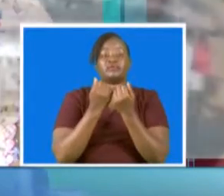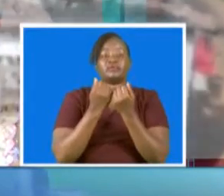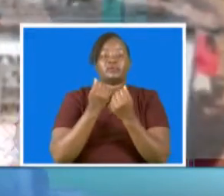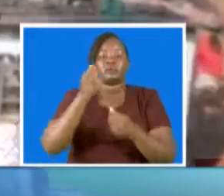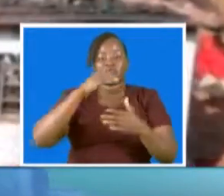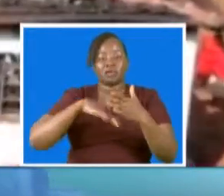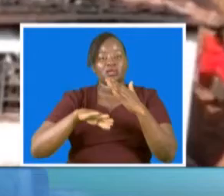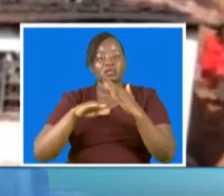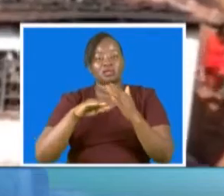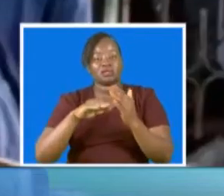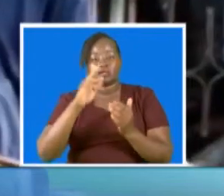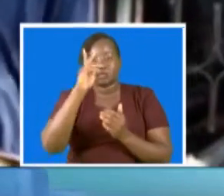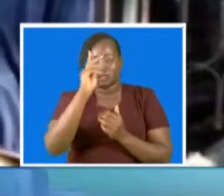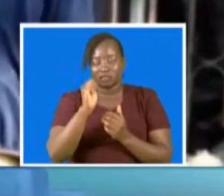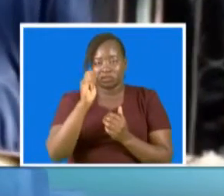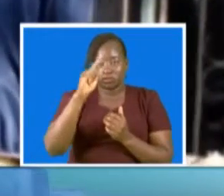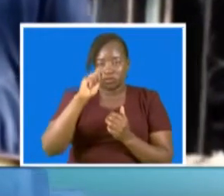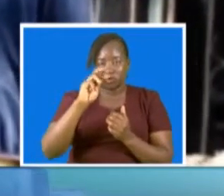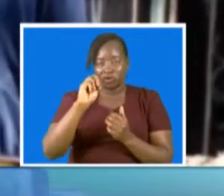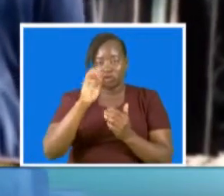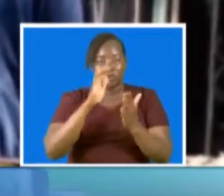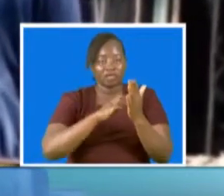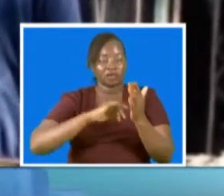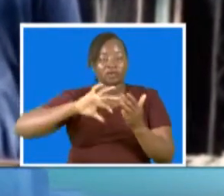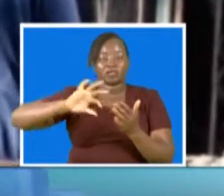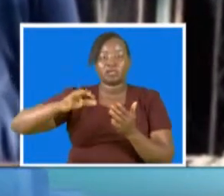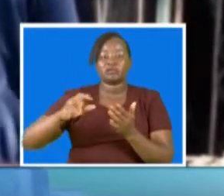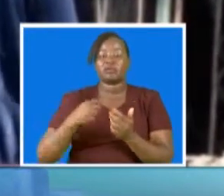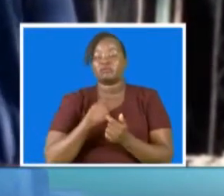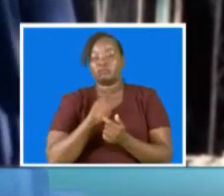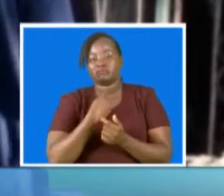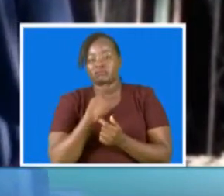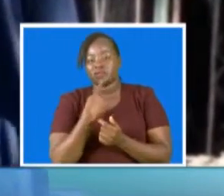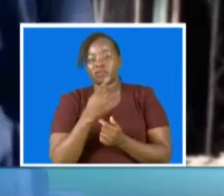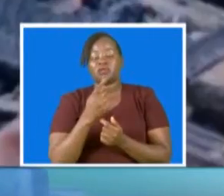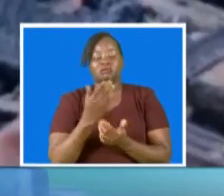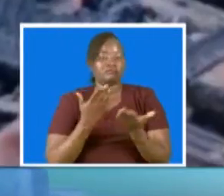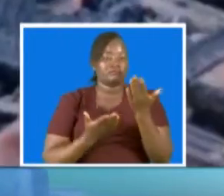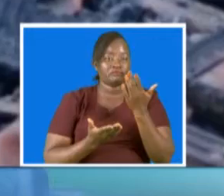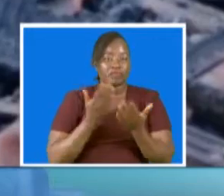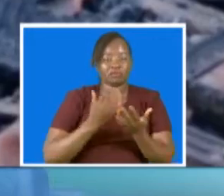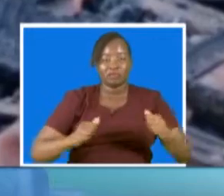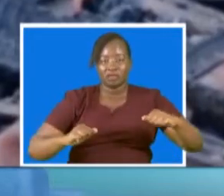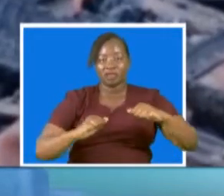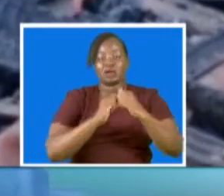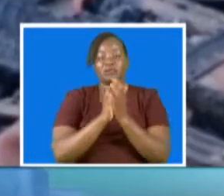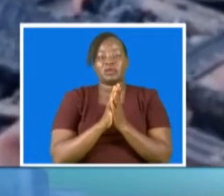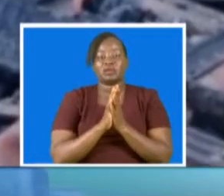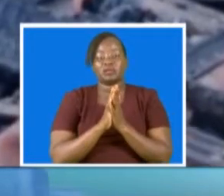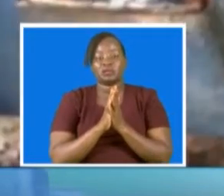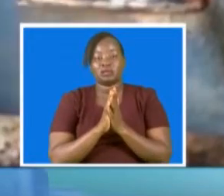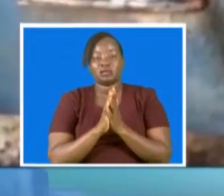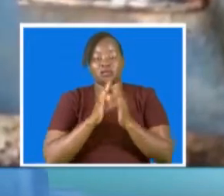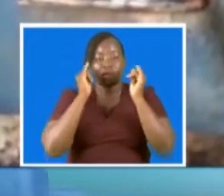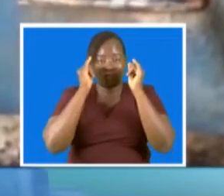akihonoka ciarera thiini wa itura ria Katoroni thiini wa kaunti ya Machakos kuria kwirwo ati ngero ino yaya gukorwo itabanitio